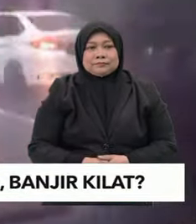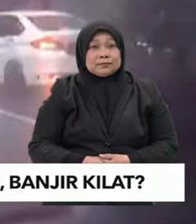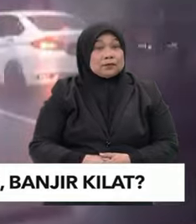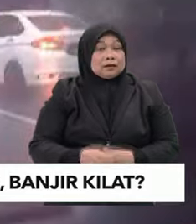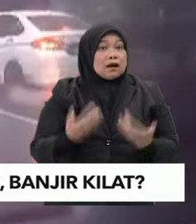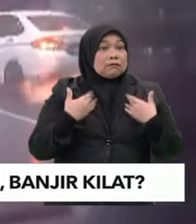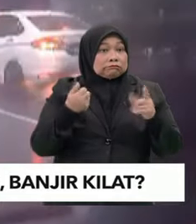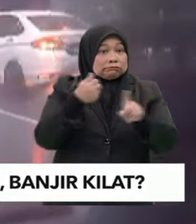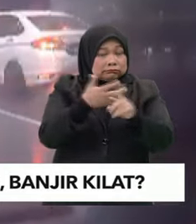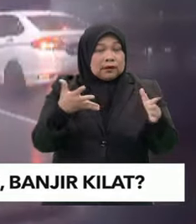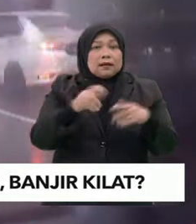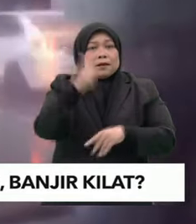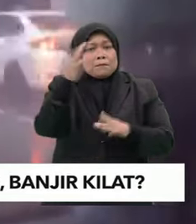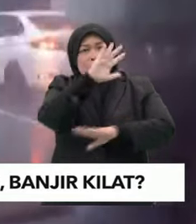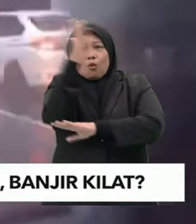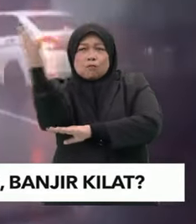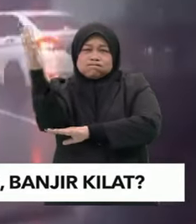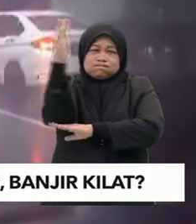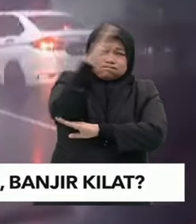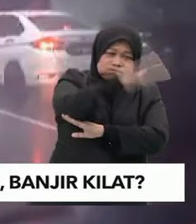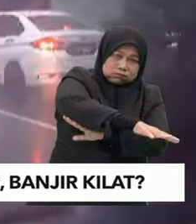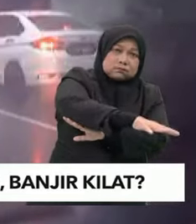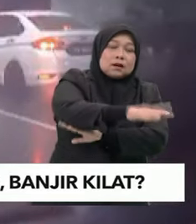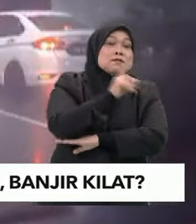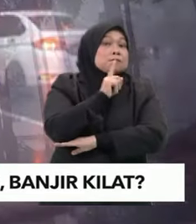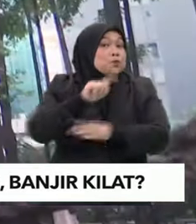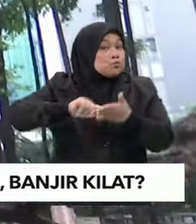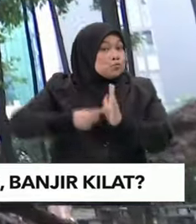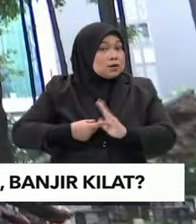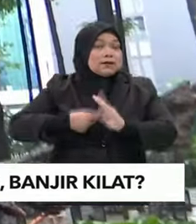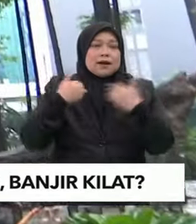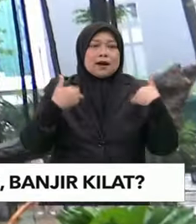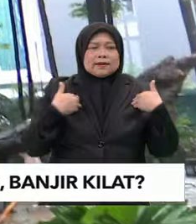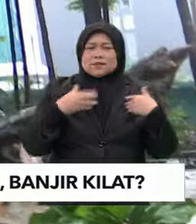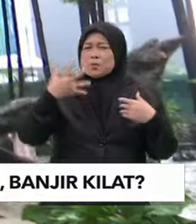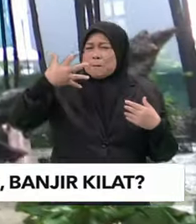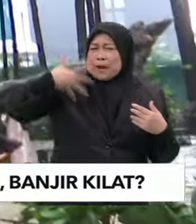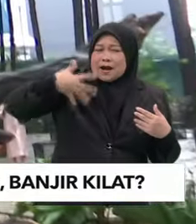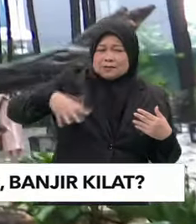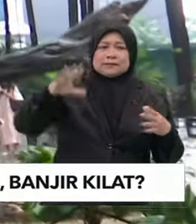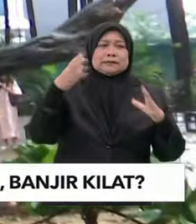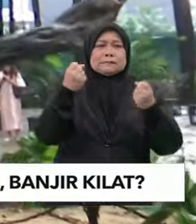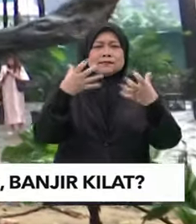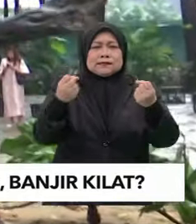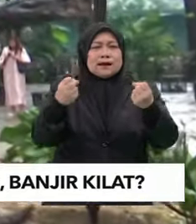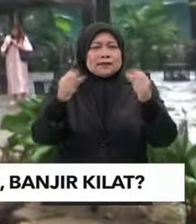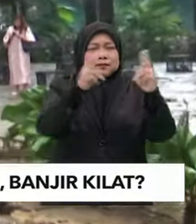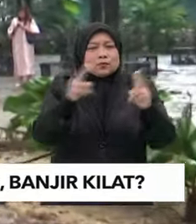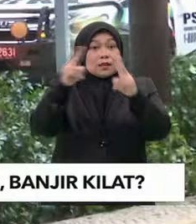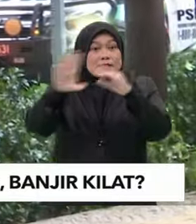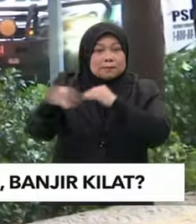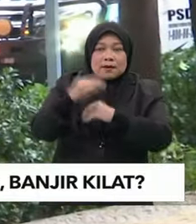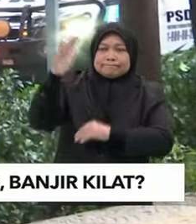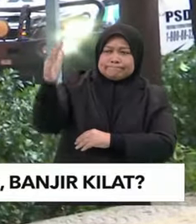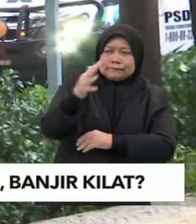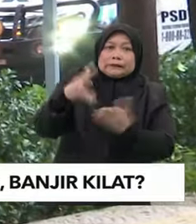Kesan lain Pulau Haba adalah pokok tumbang. Ia bermula dengan wujudnya suhu panas dan kelembapan di udara, ditambah laluan angin